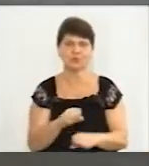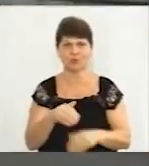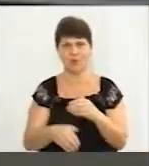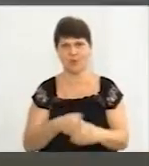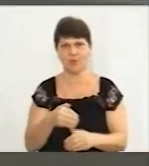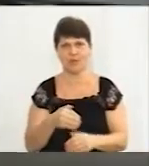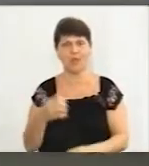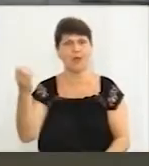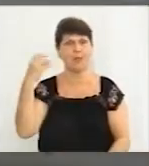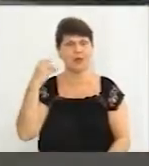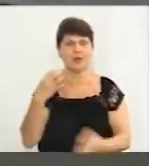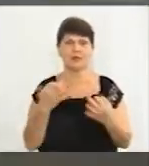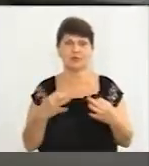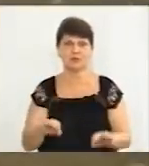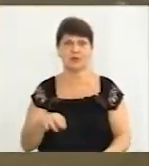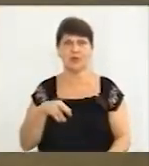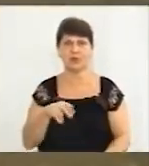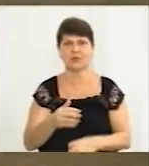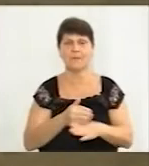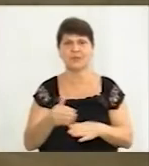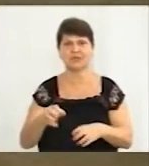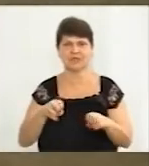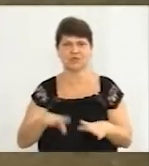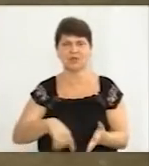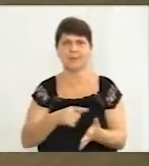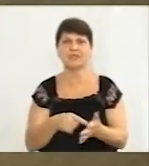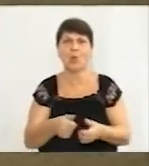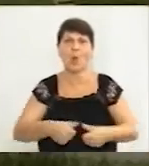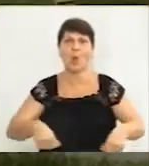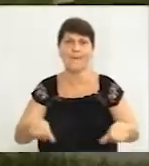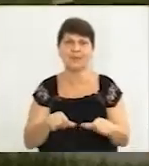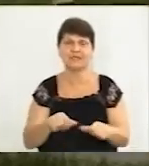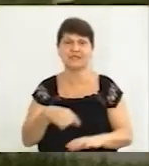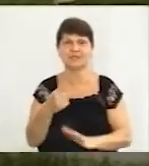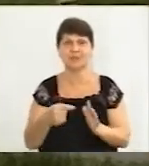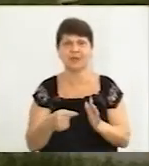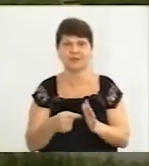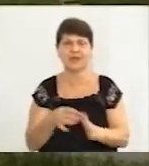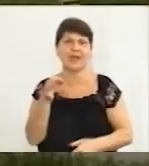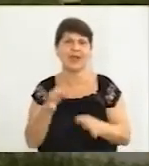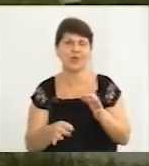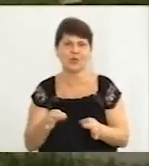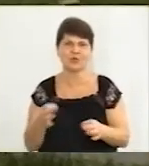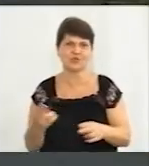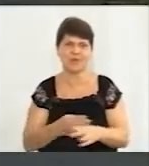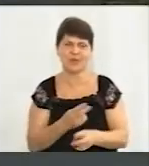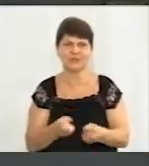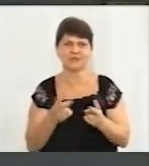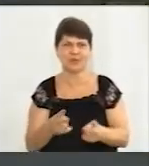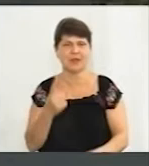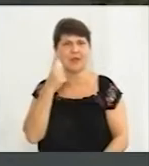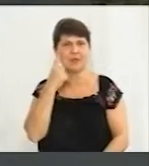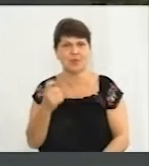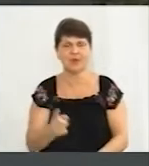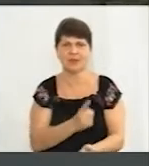на пляжі дозволено буде ходити лише після рішення міської комісії з питань техногенно-екологічної безпеки. Попередньо воно